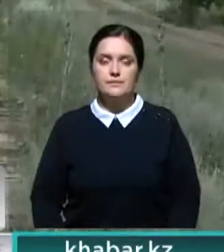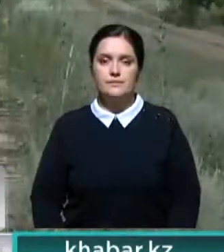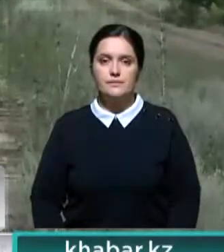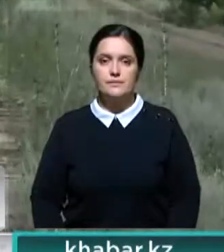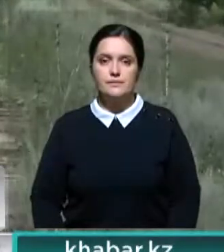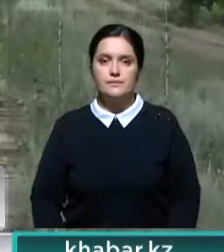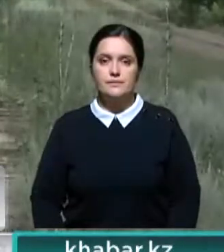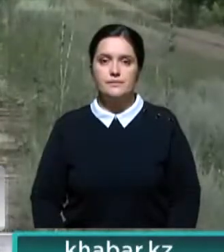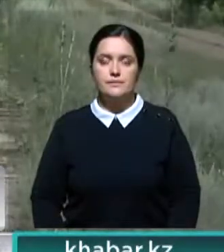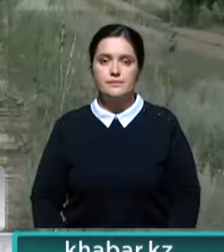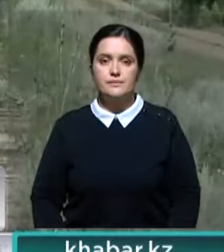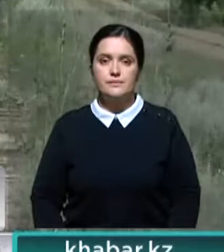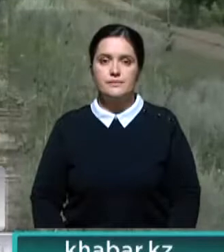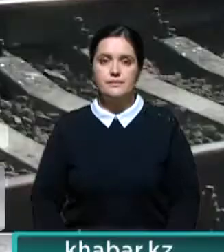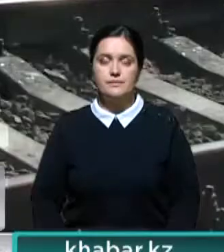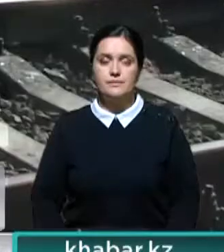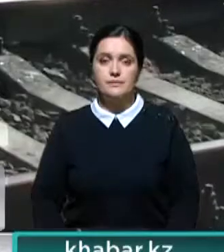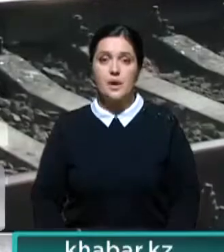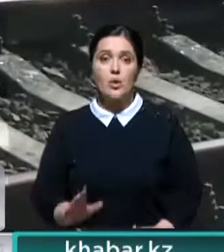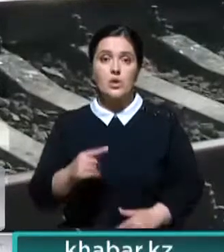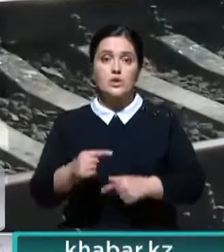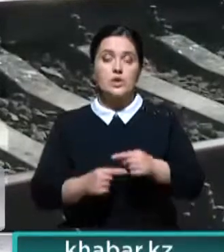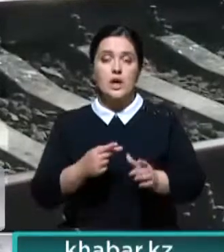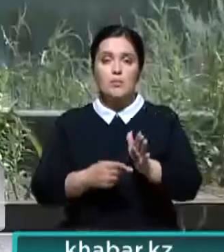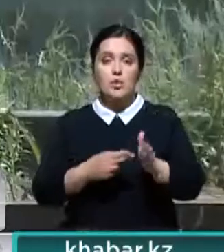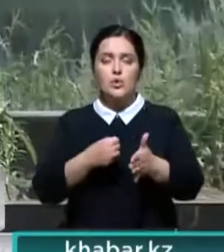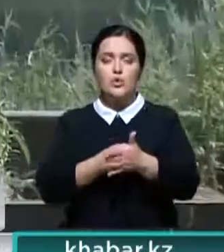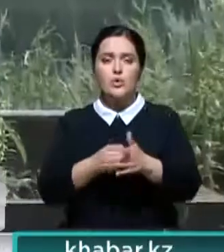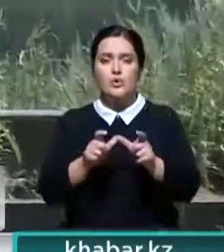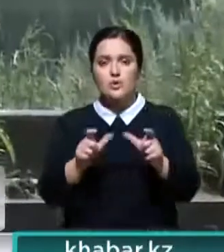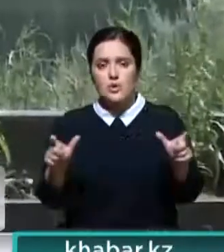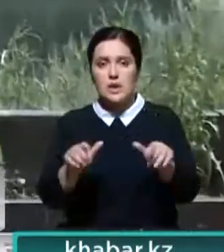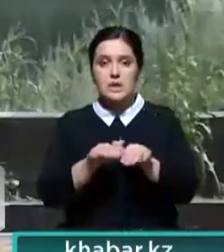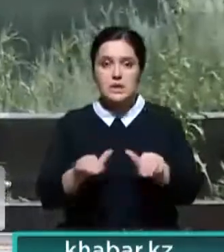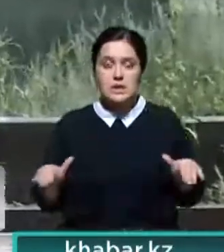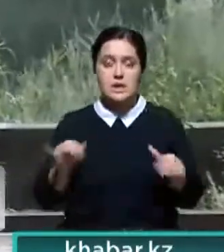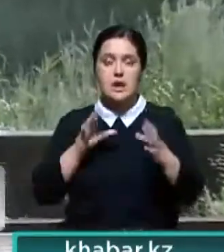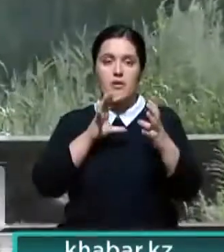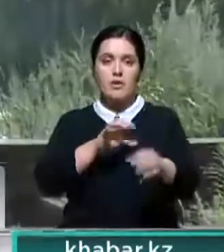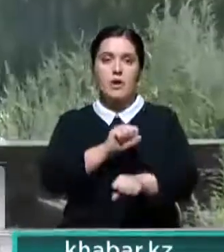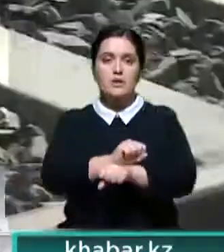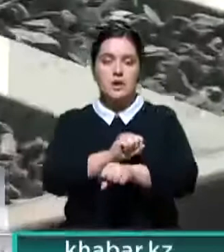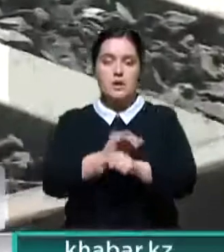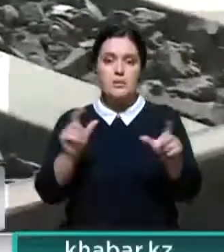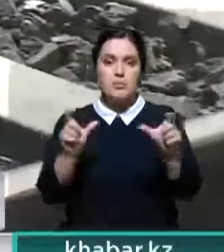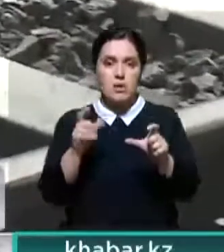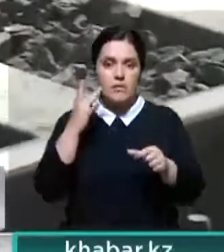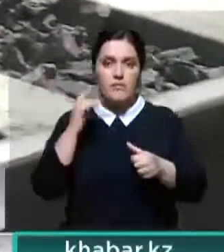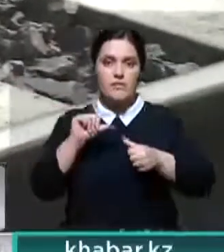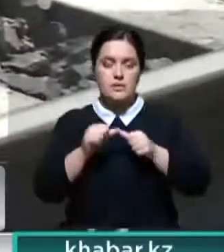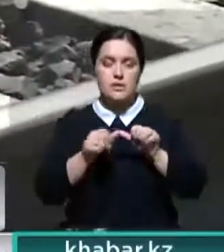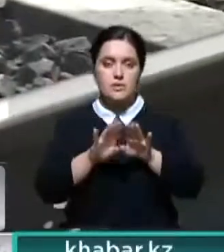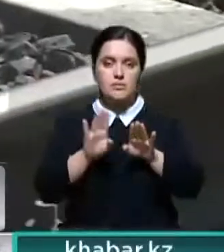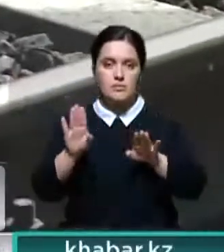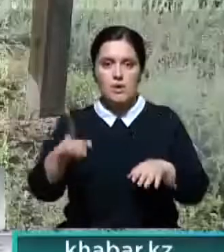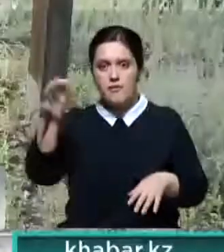Только через эти пути можно добраться до детского сада, школы, больницы, магазинов, аптек и ближайшей автобусной остановки. И так было всегда, вспоминает